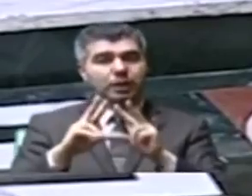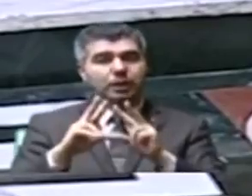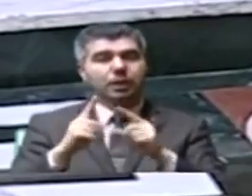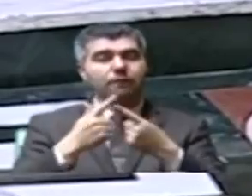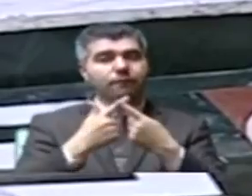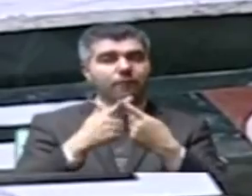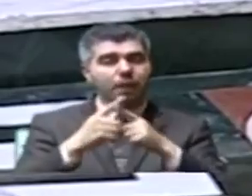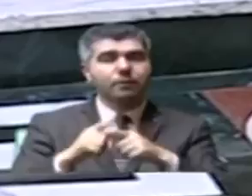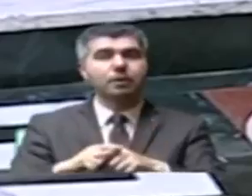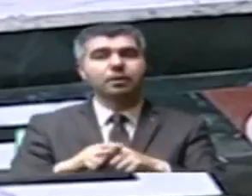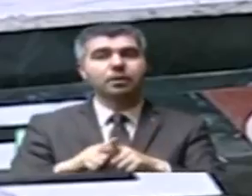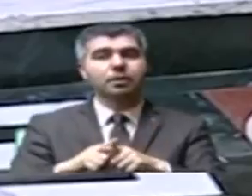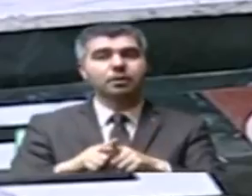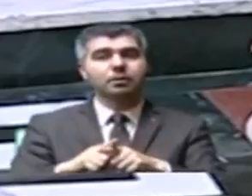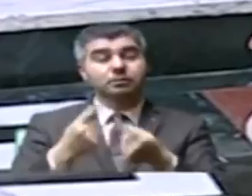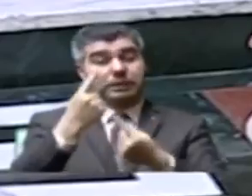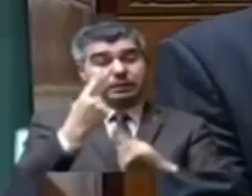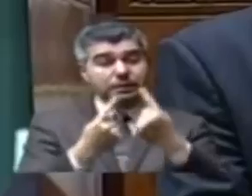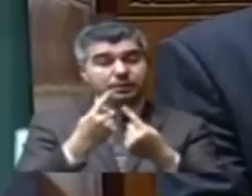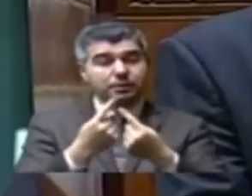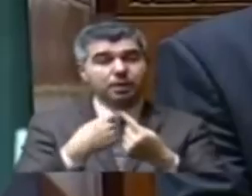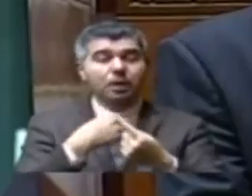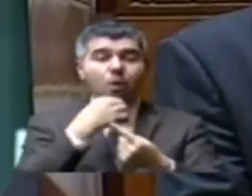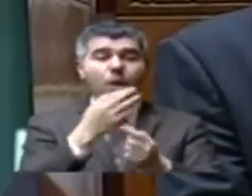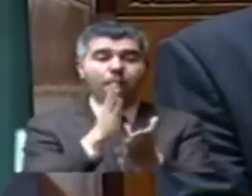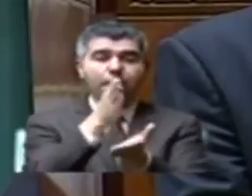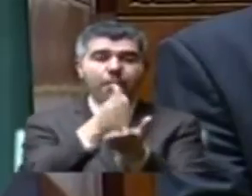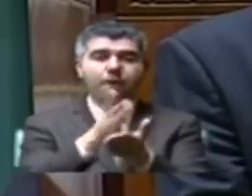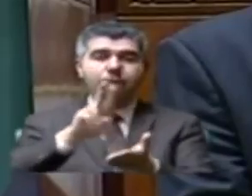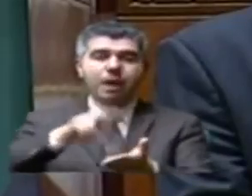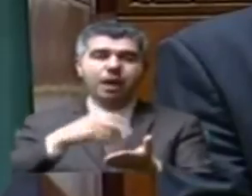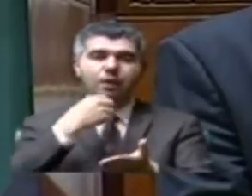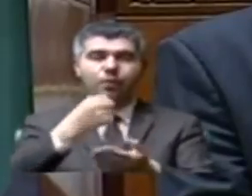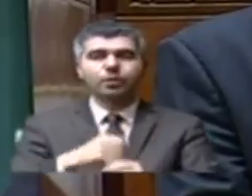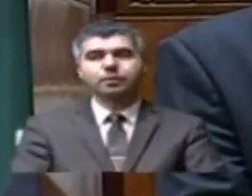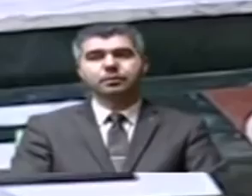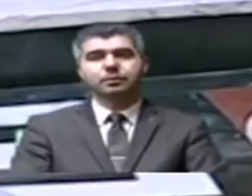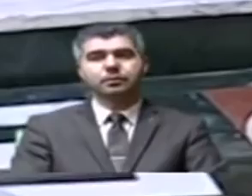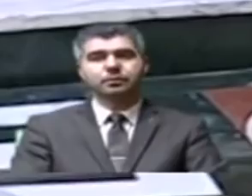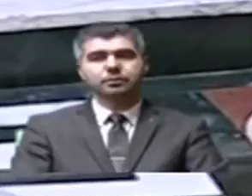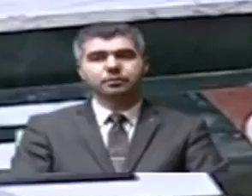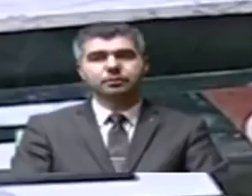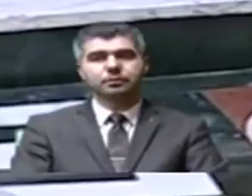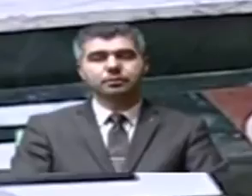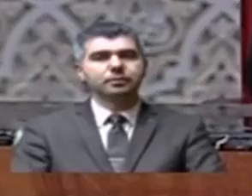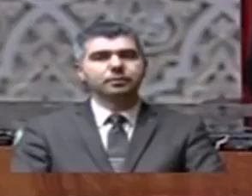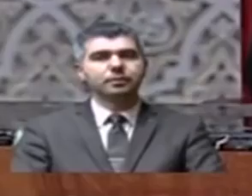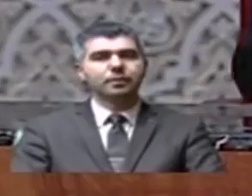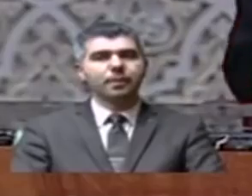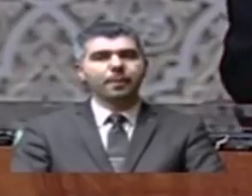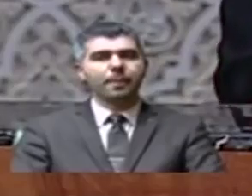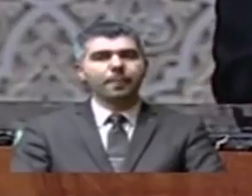ازداد. بغيتوا أكثر من هذه الحقيقة؟ هذه هي الحقيقة. شكرا شكرا سيد